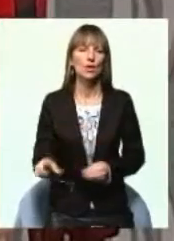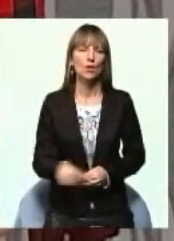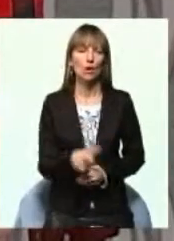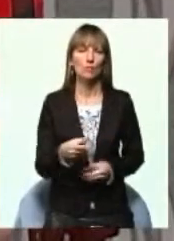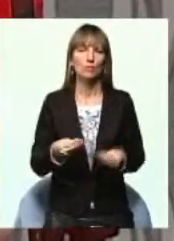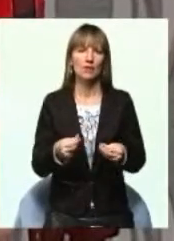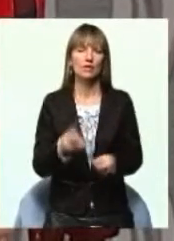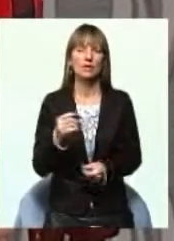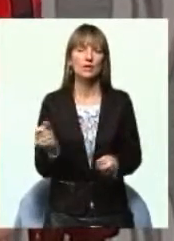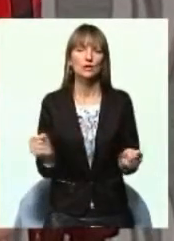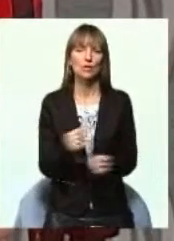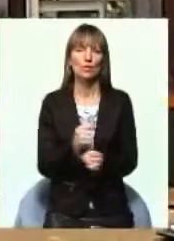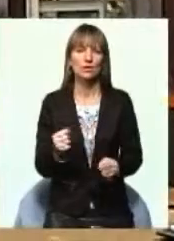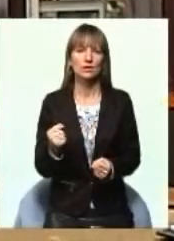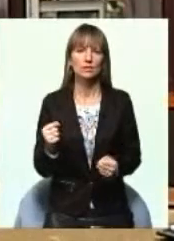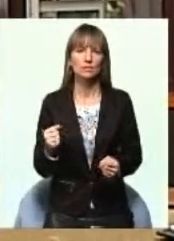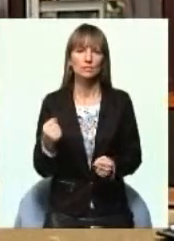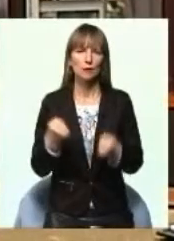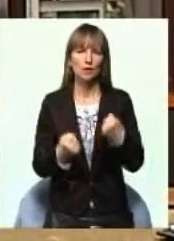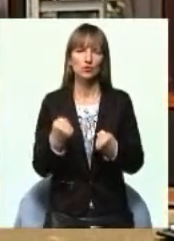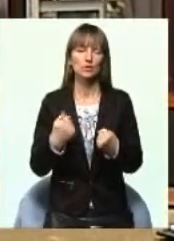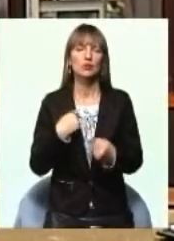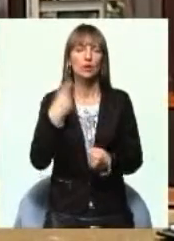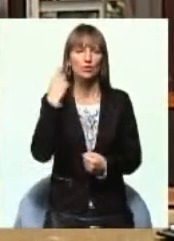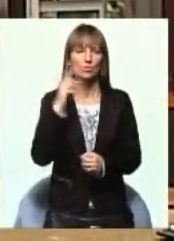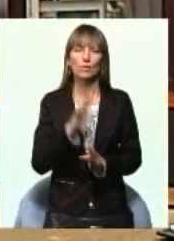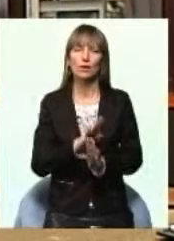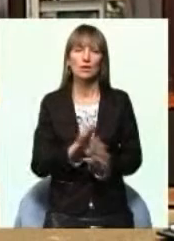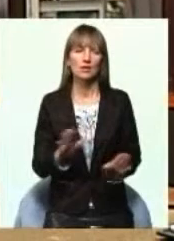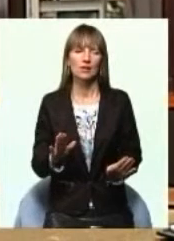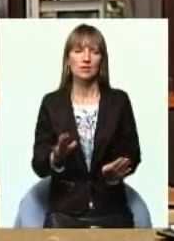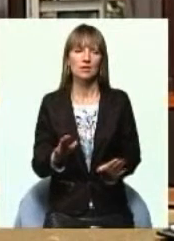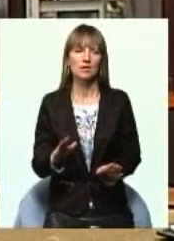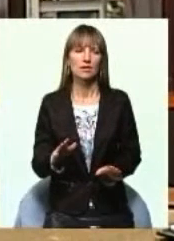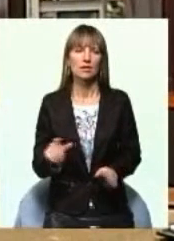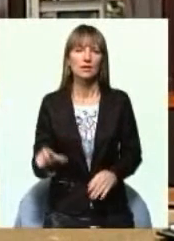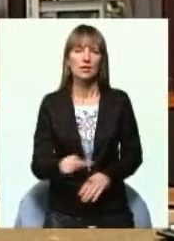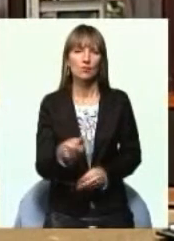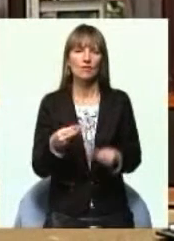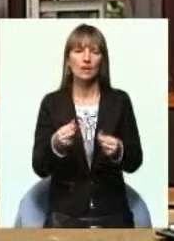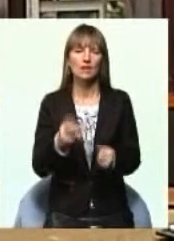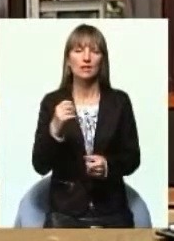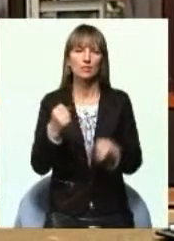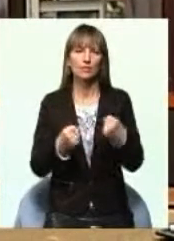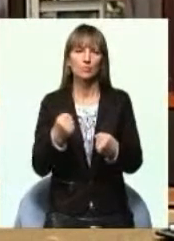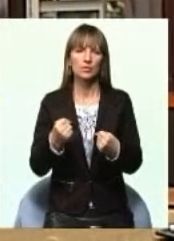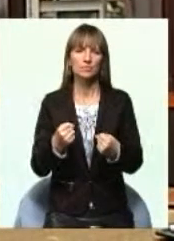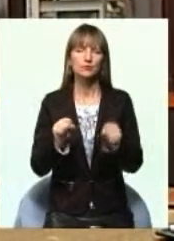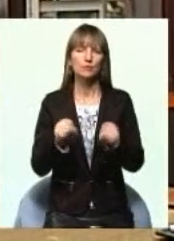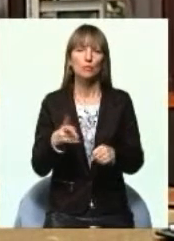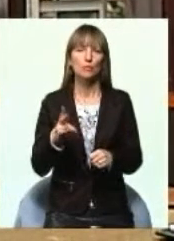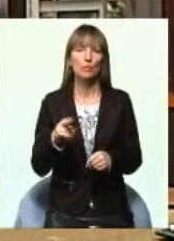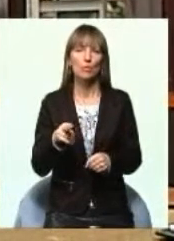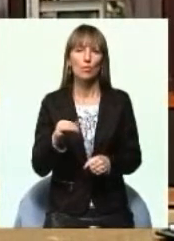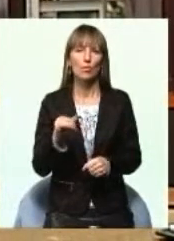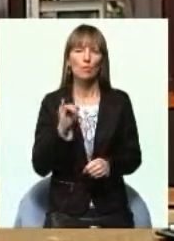на швидкість автомобіля, чи ні? Я думаю, нет, она влияет на автомобиль, потому что можно даже по разбитой